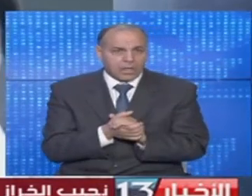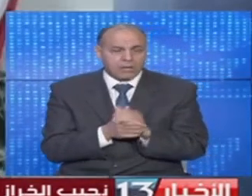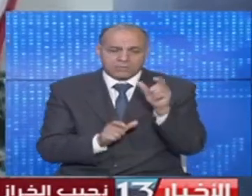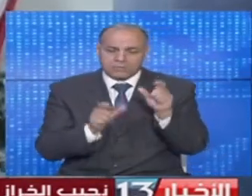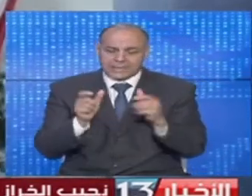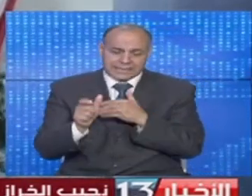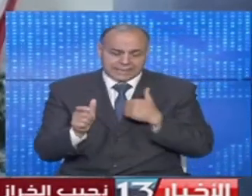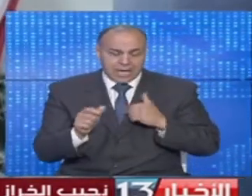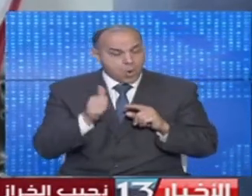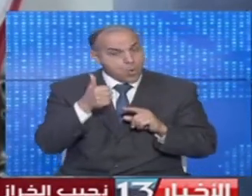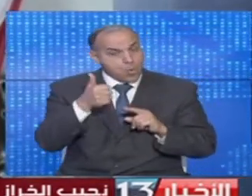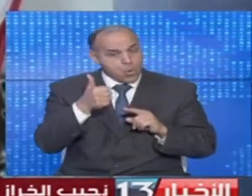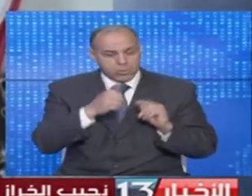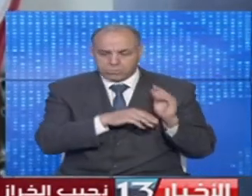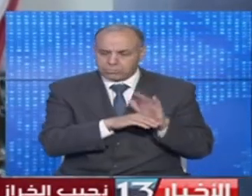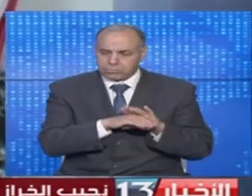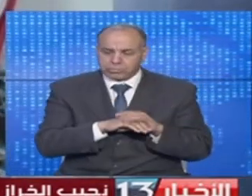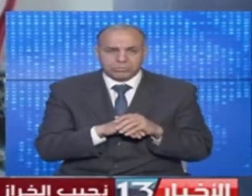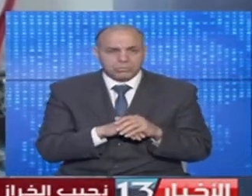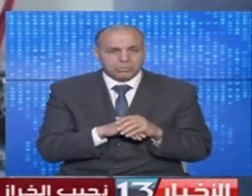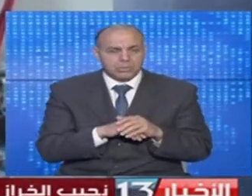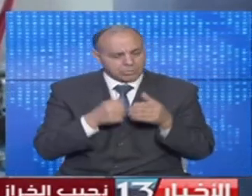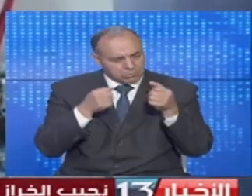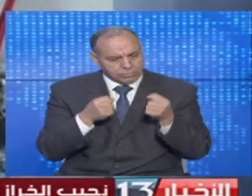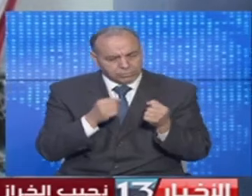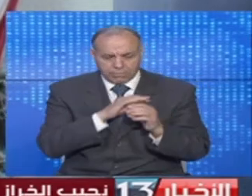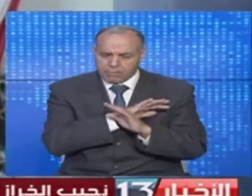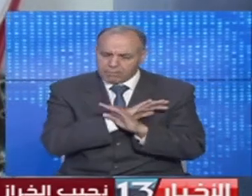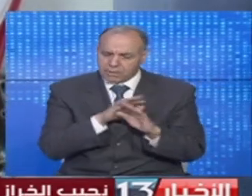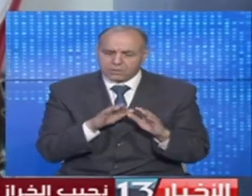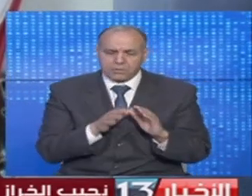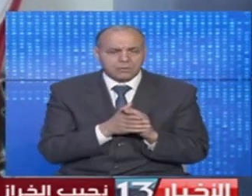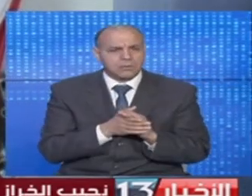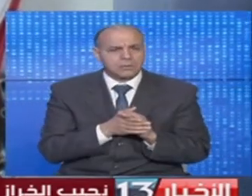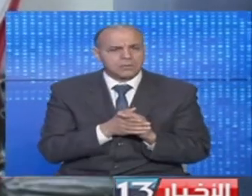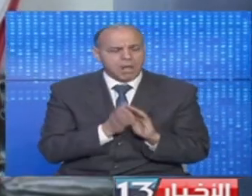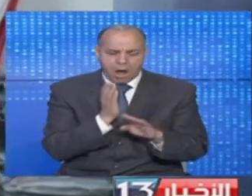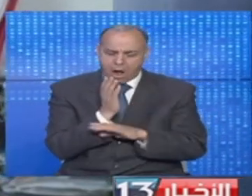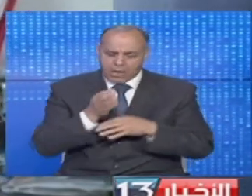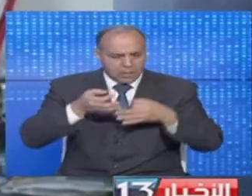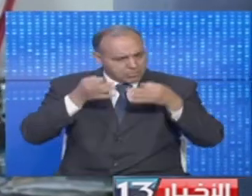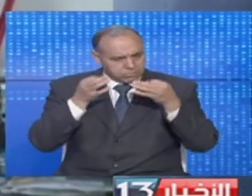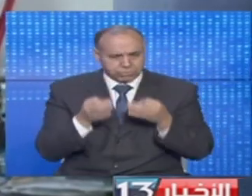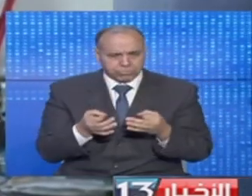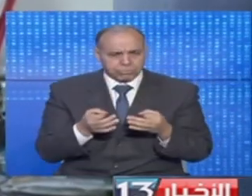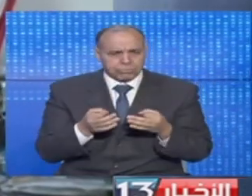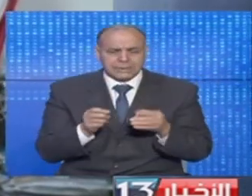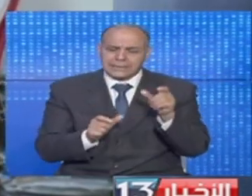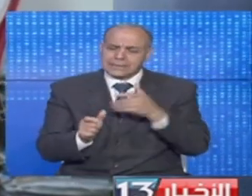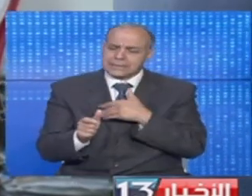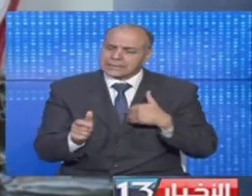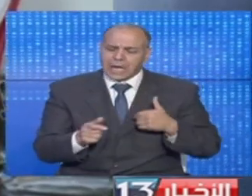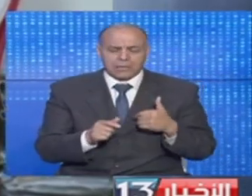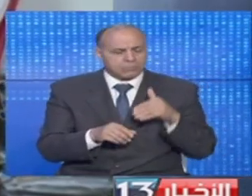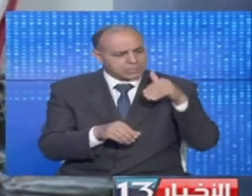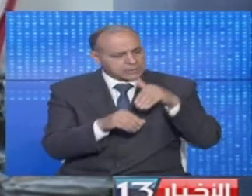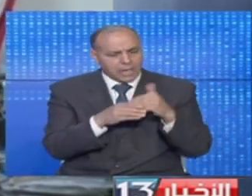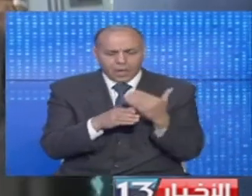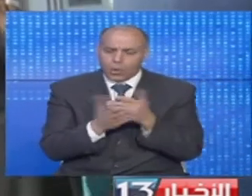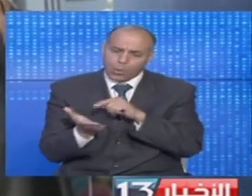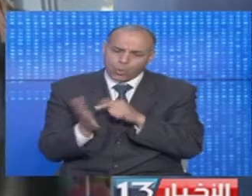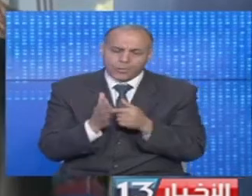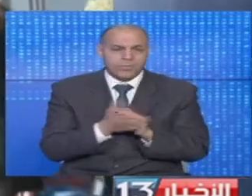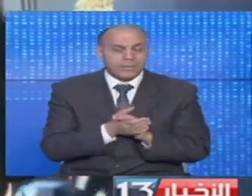الصحي هذا عملة ثابتة الآن، أصبحت قاعدة أساسية نتعامل بها في مؤسساتنا